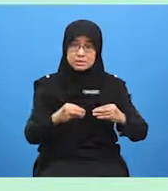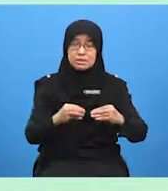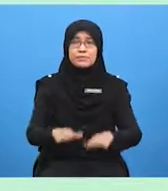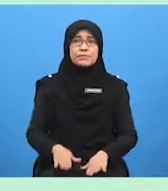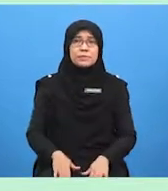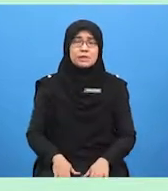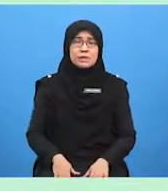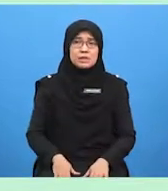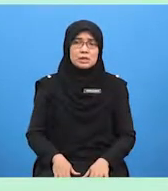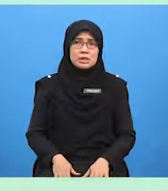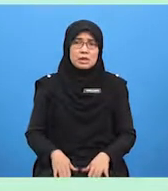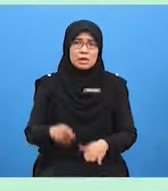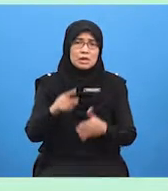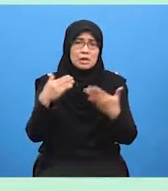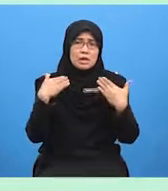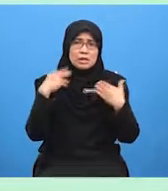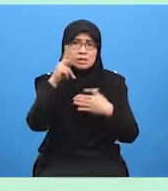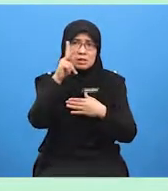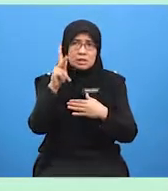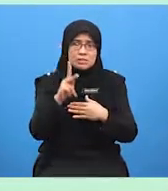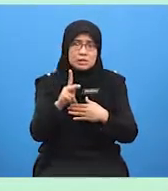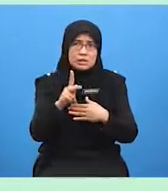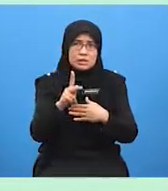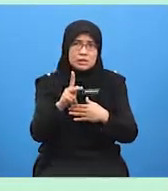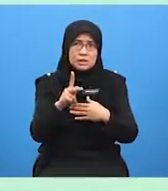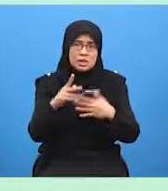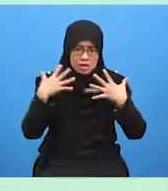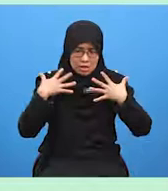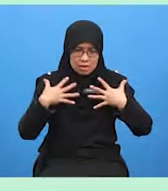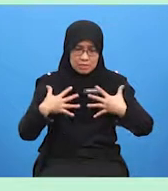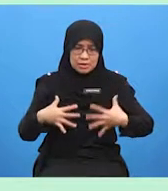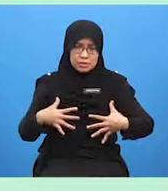diperagakan oleh model-model itu dikatakan reka bentuk fesyen?